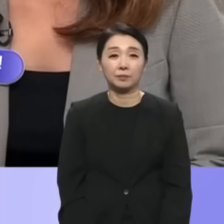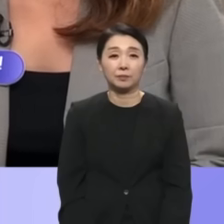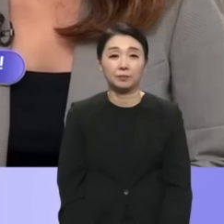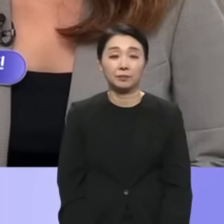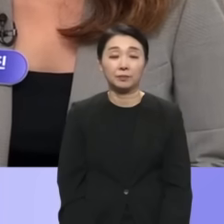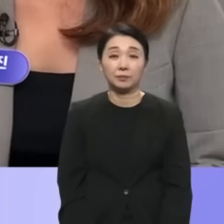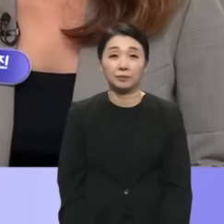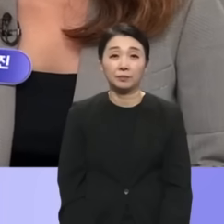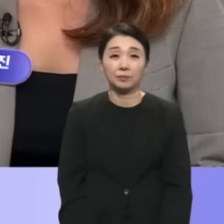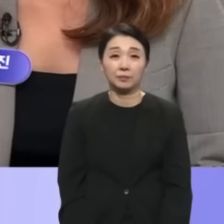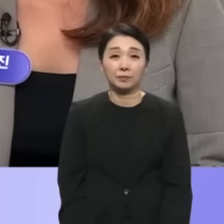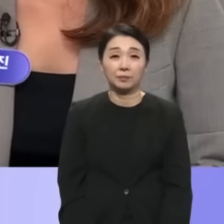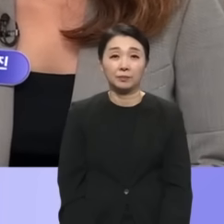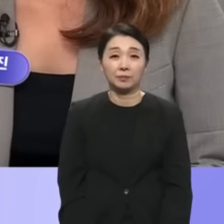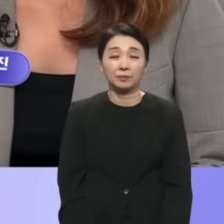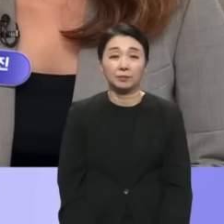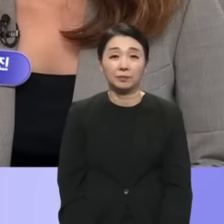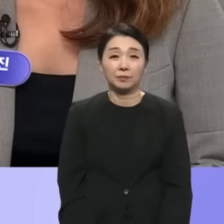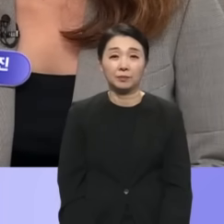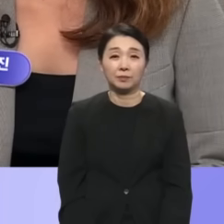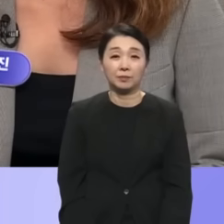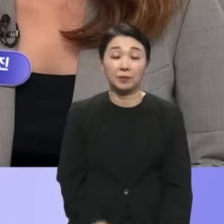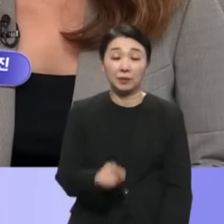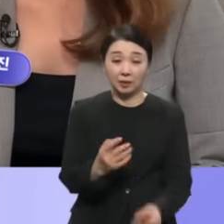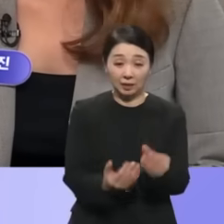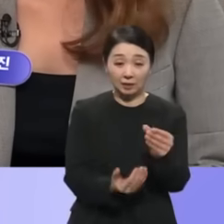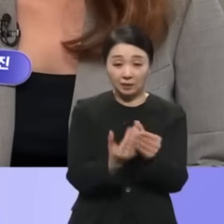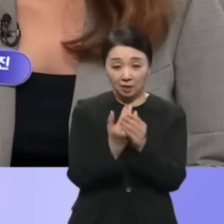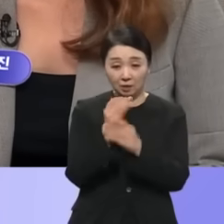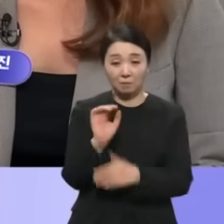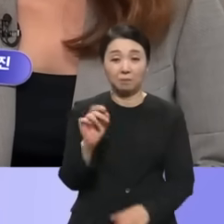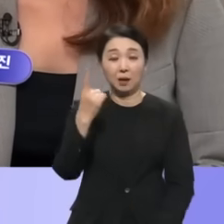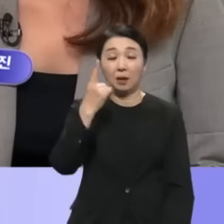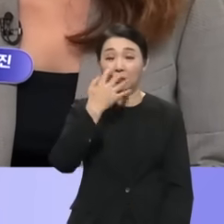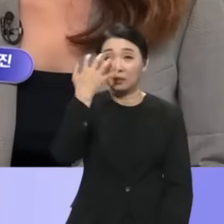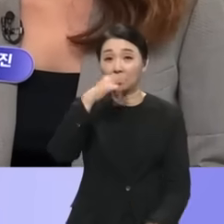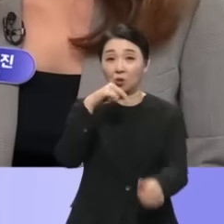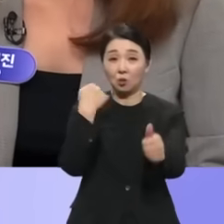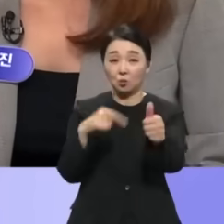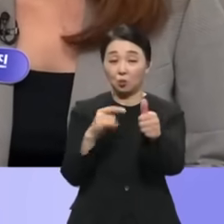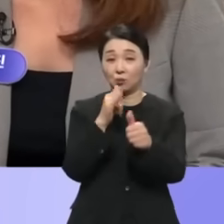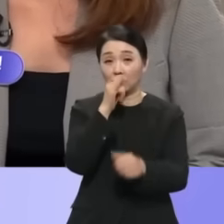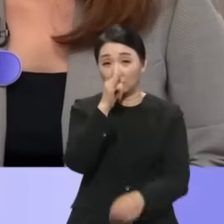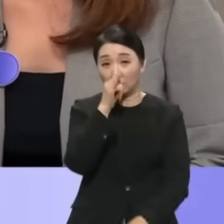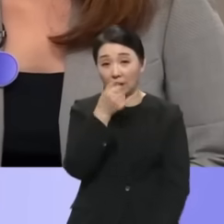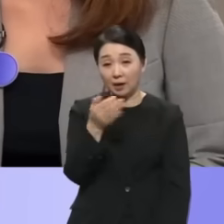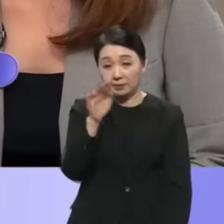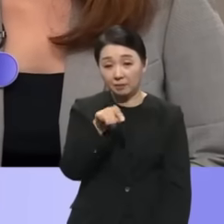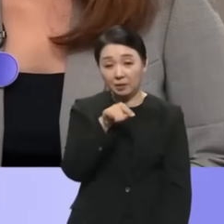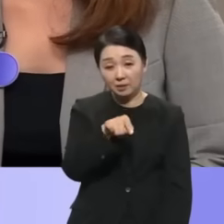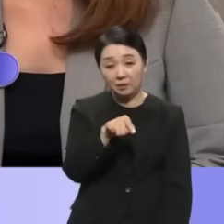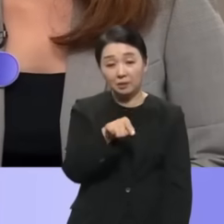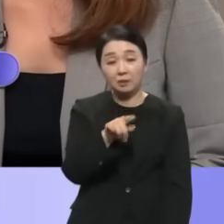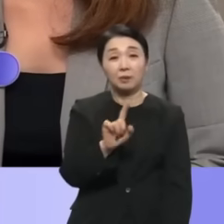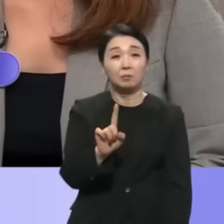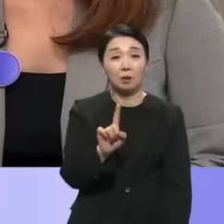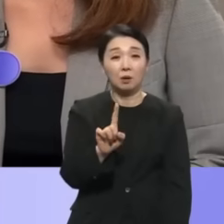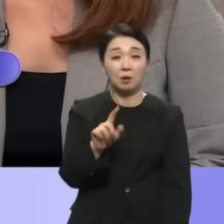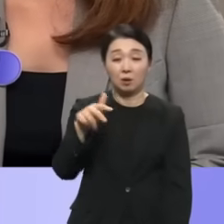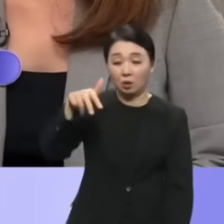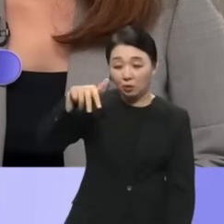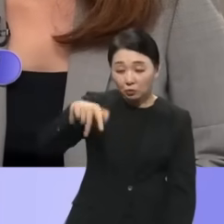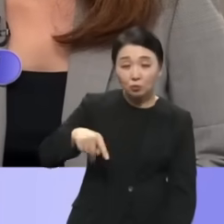앞서 이제 설명해 주신 이제 이런 어떤 사건으로 인해서 성교육이 있었는데이 부분에 대해서 주호민씨